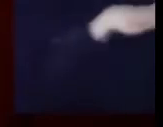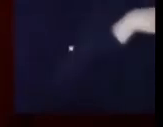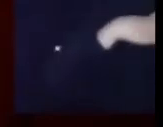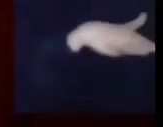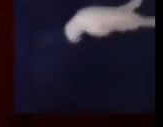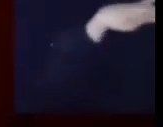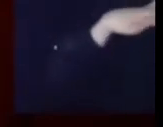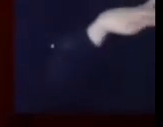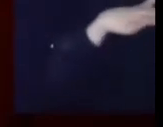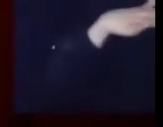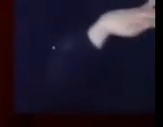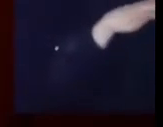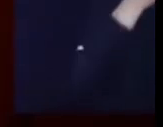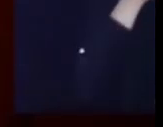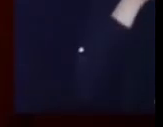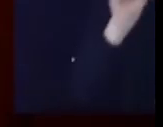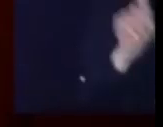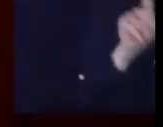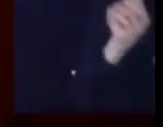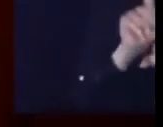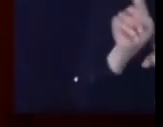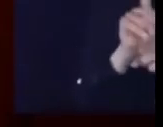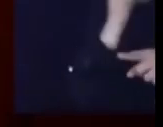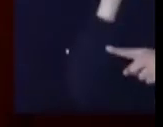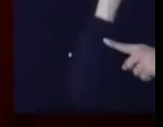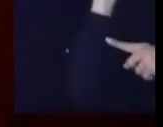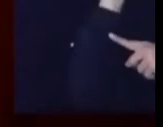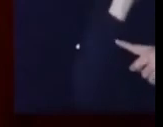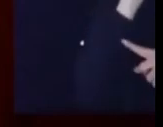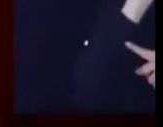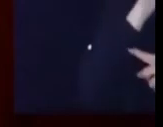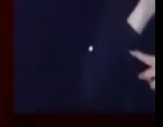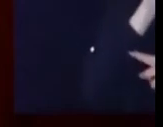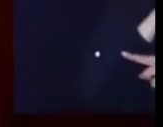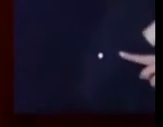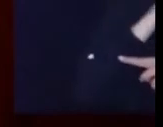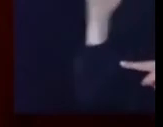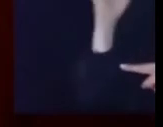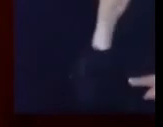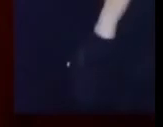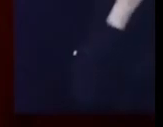secondario ai diktat di quattro verdi che abbiamo in comune.